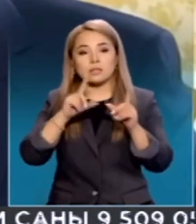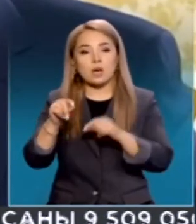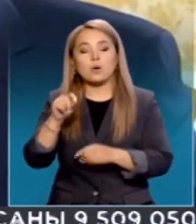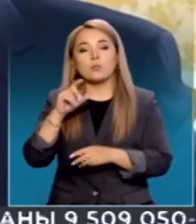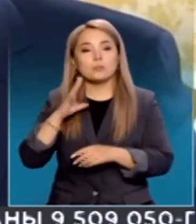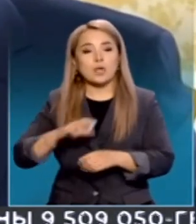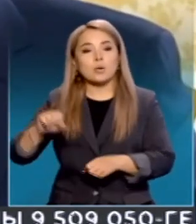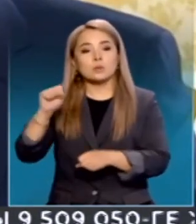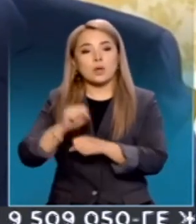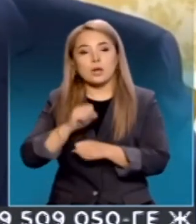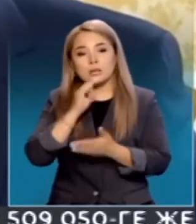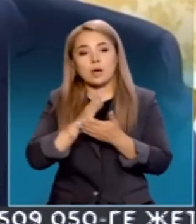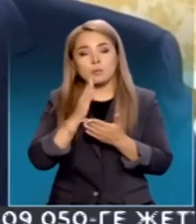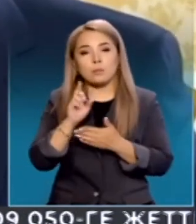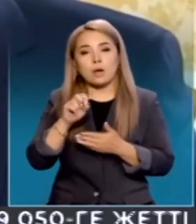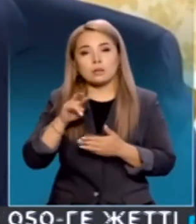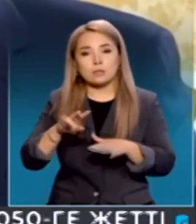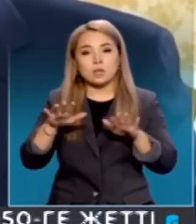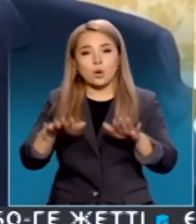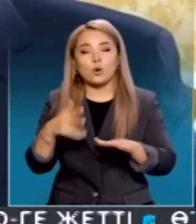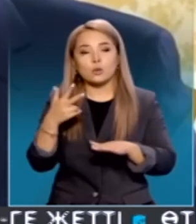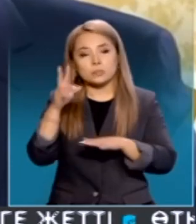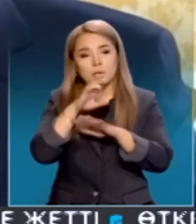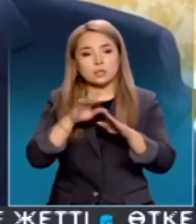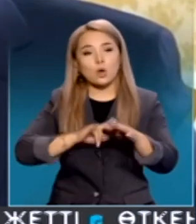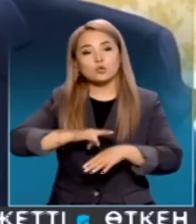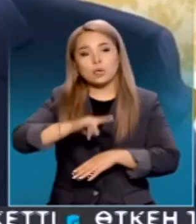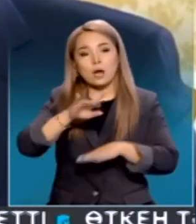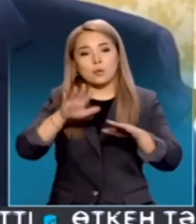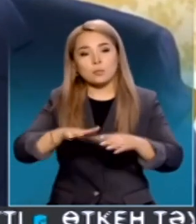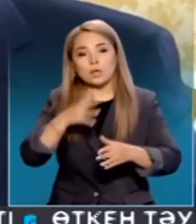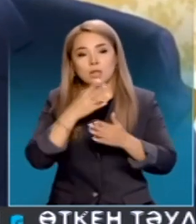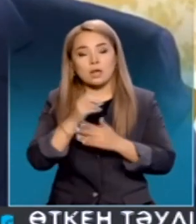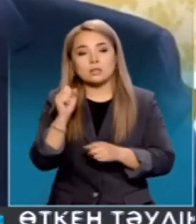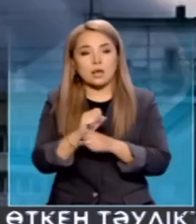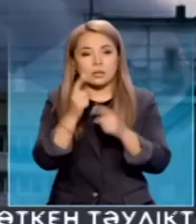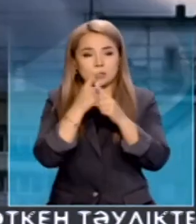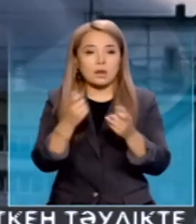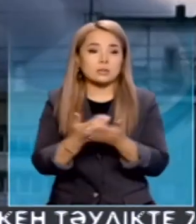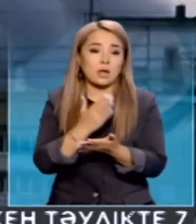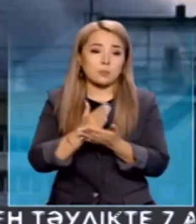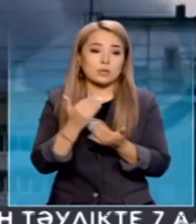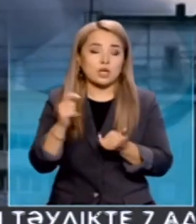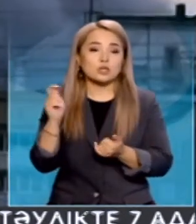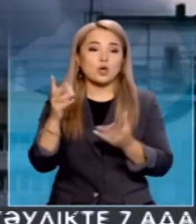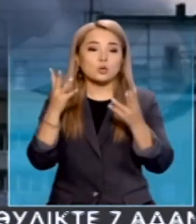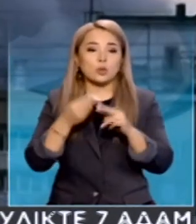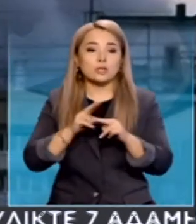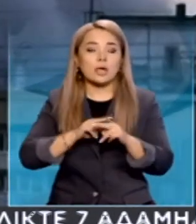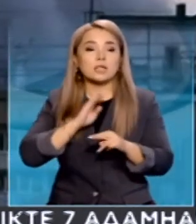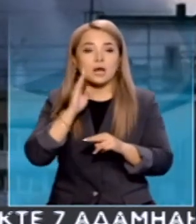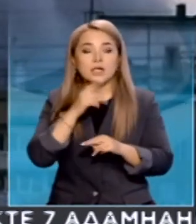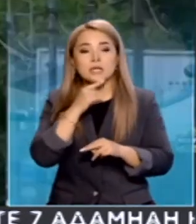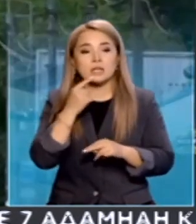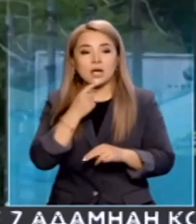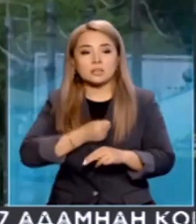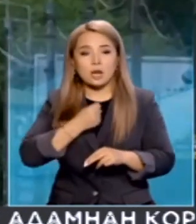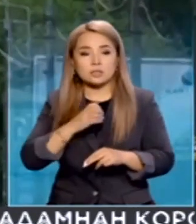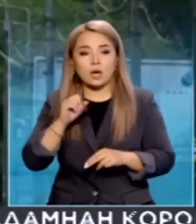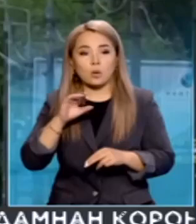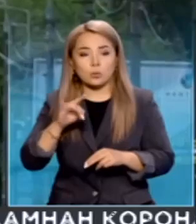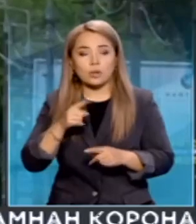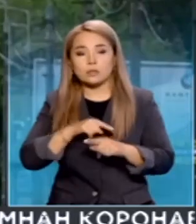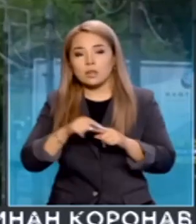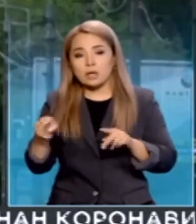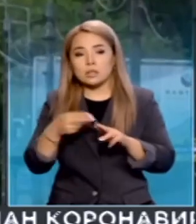себебі Балқан түбегіндегі үш ел оның ұшағын өз әуе кеңістігінен өткізбейтінін ескерткен. Шексен бүгіні таң ертең Ресей әскері сәуірден